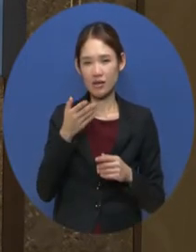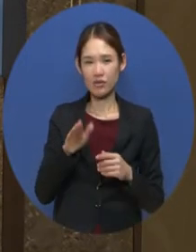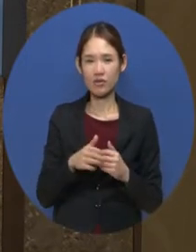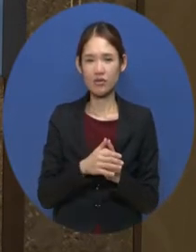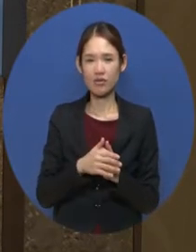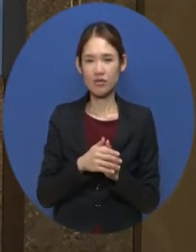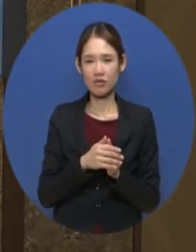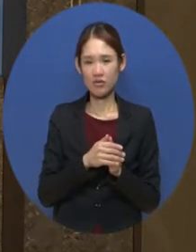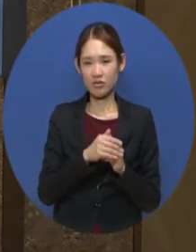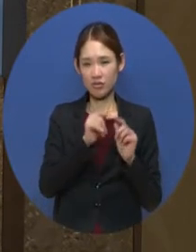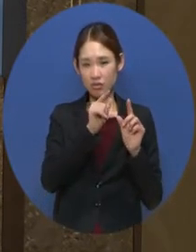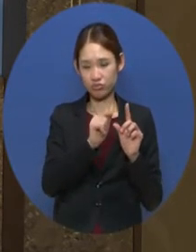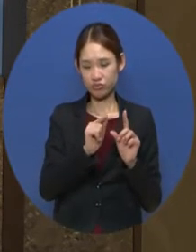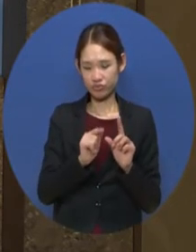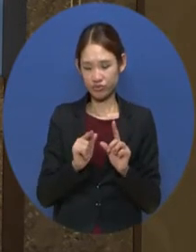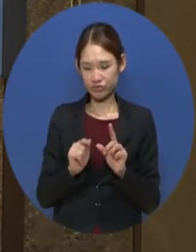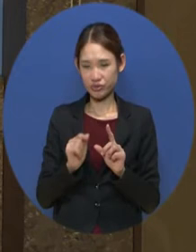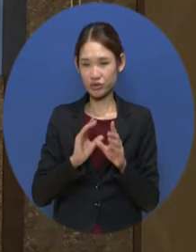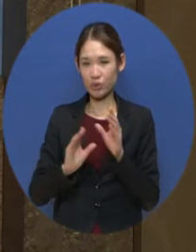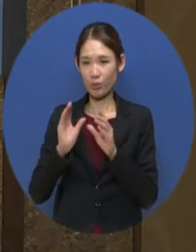이렇게 부분적으로 좀 보완을